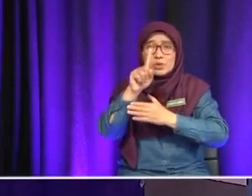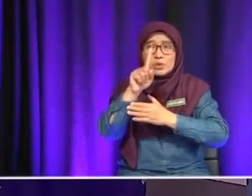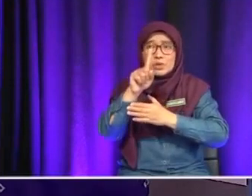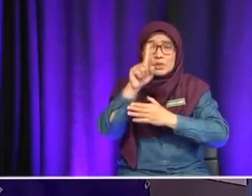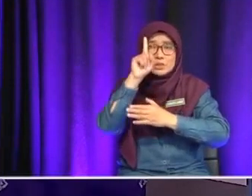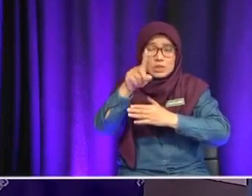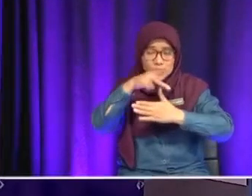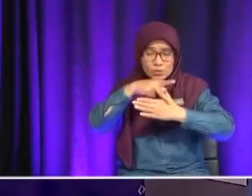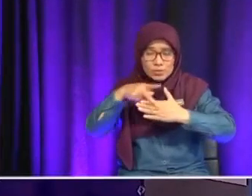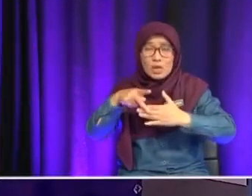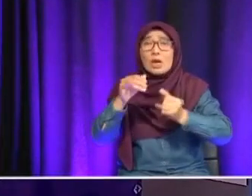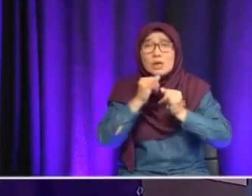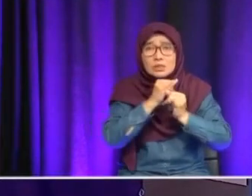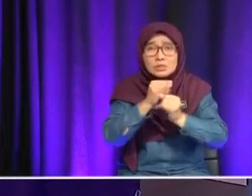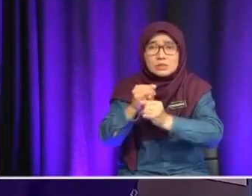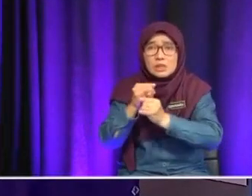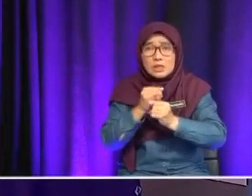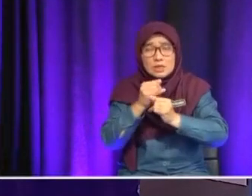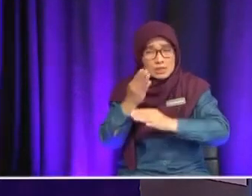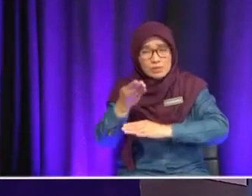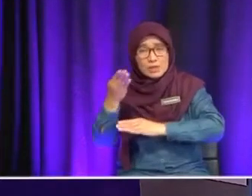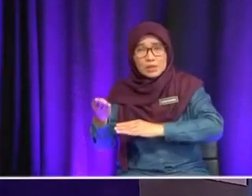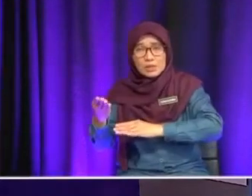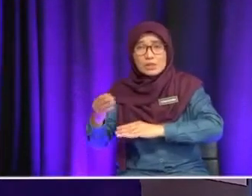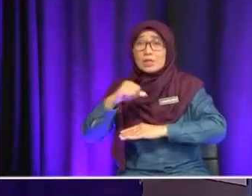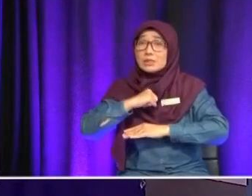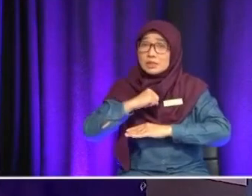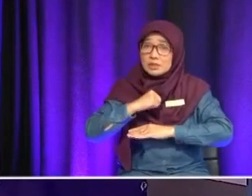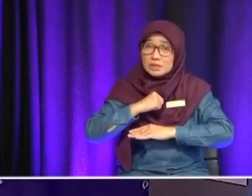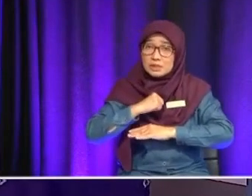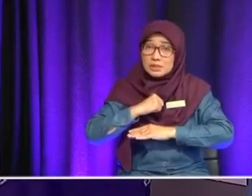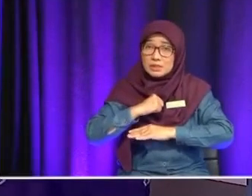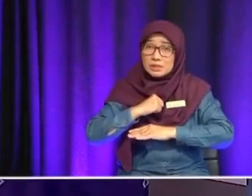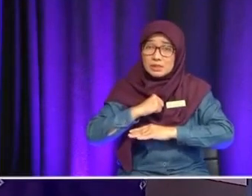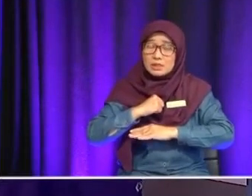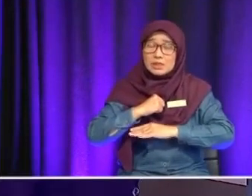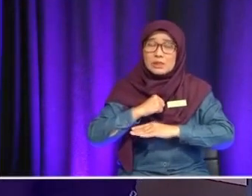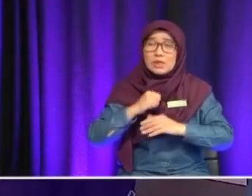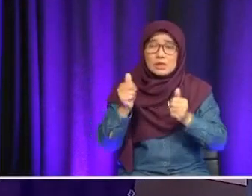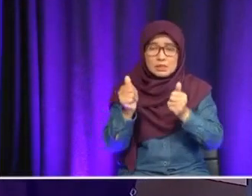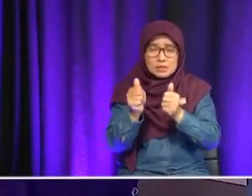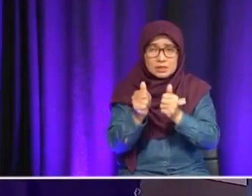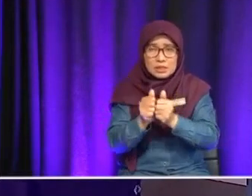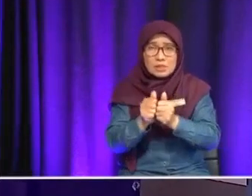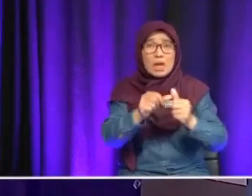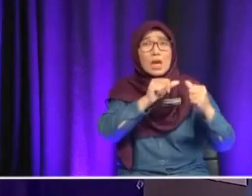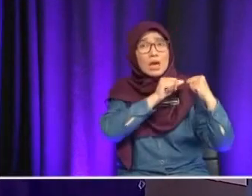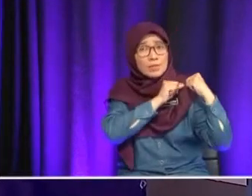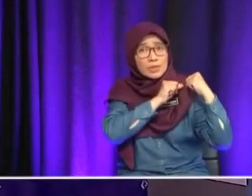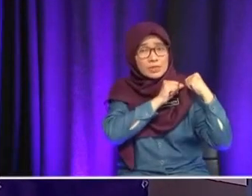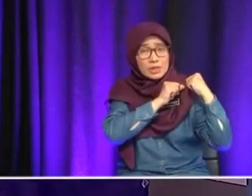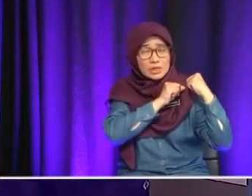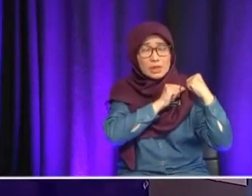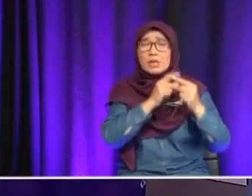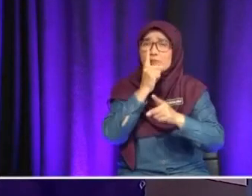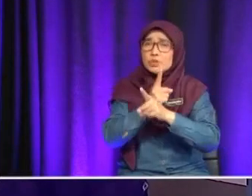pihak menjaga barang milikan kita dengan penuh hikmah, dengan penuh